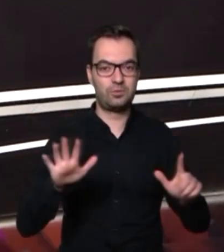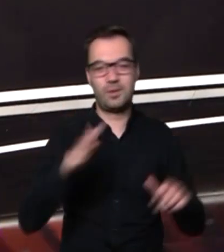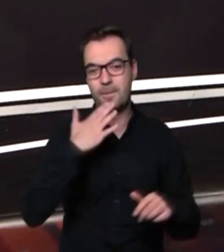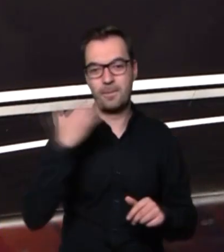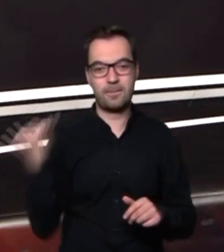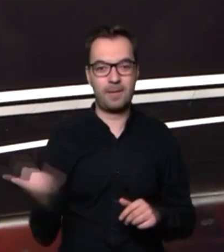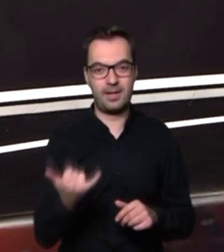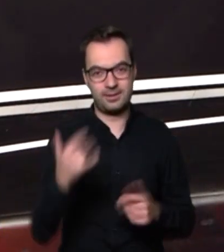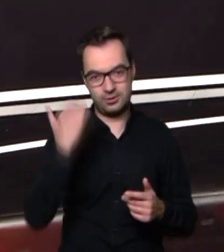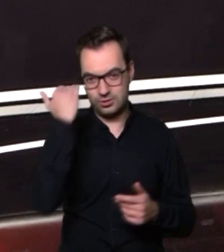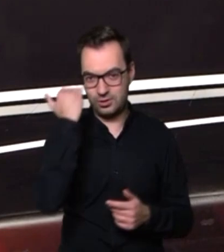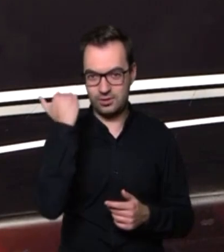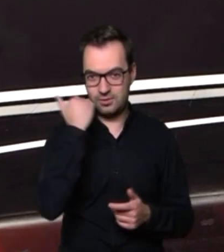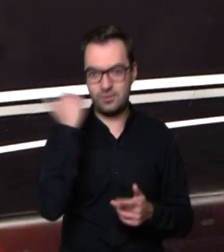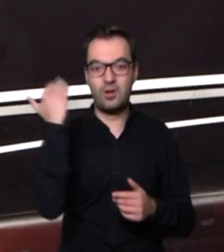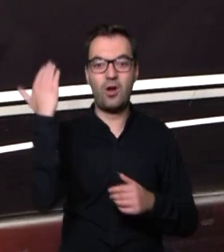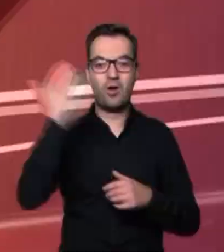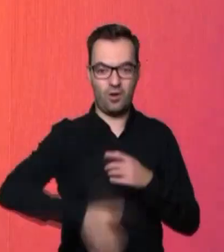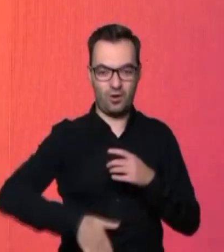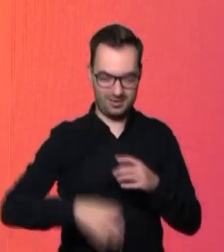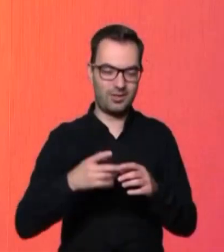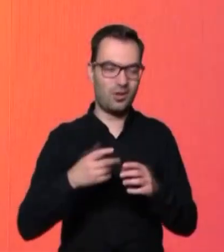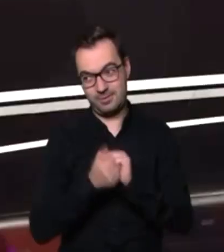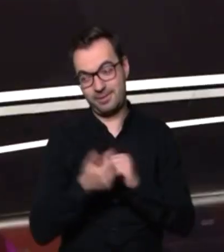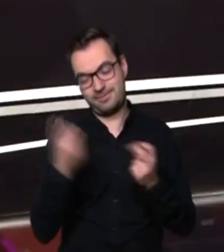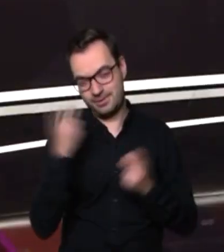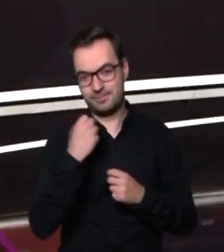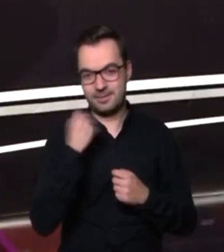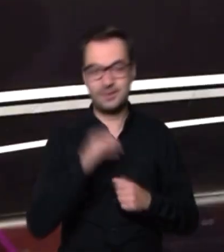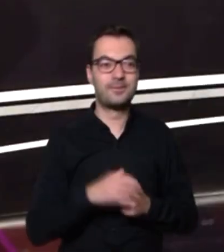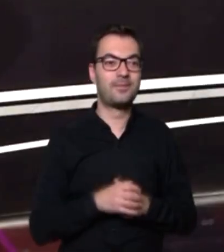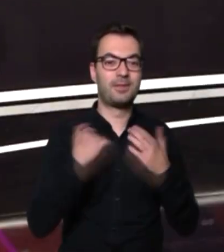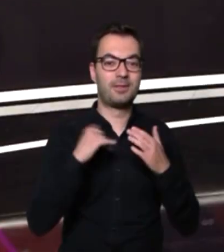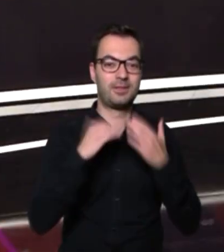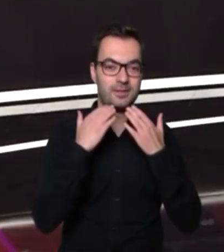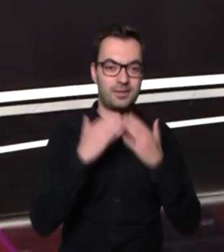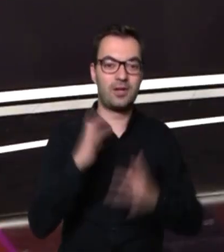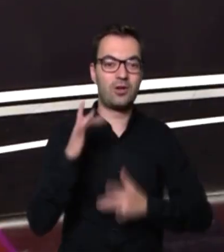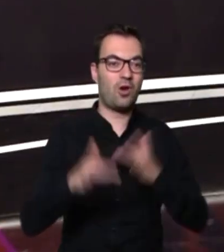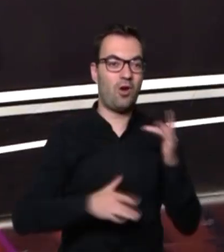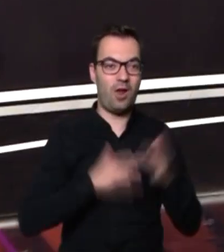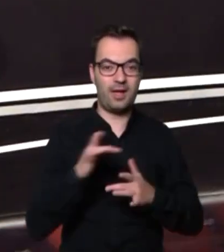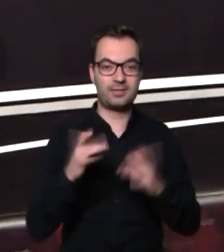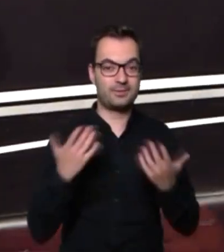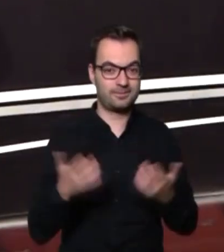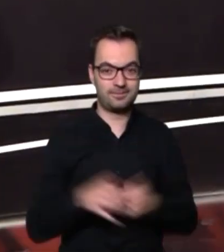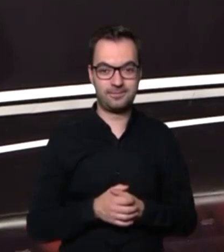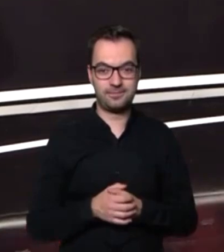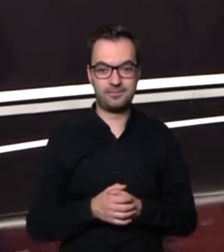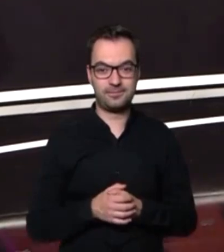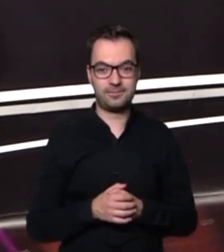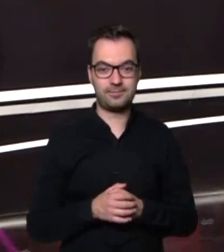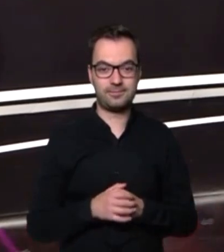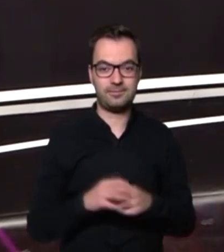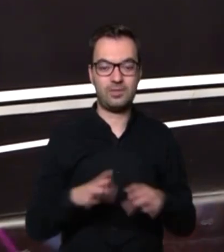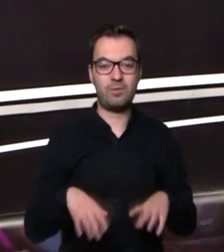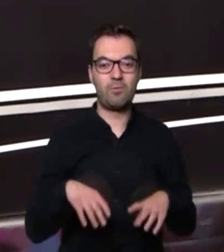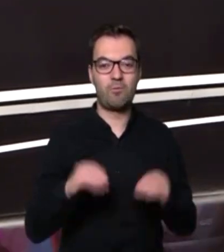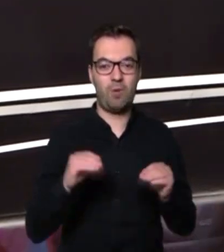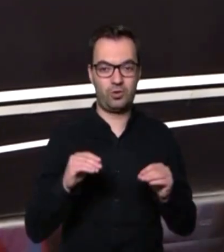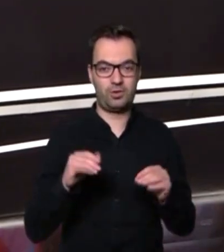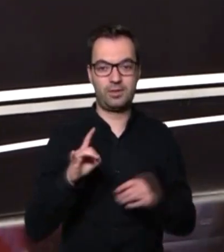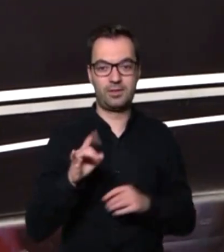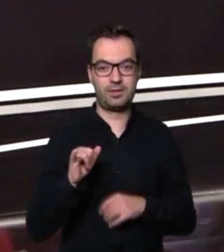w Częstochowie, czyli już po ostatniej kolejce. Zobaczymy, czy Czugutkowski. Ślicznie i kolarstwo teraz. Pomimo, że to dopiero początki tegorocznego